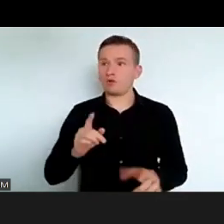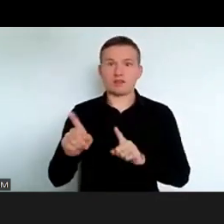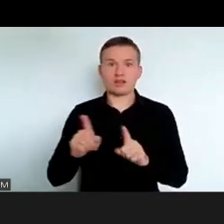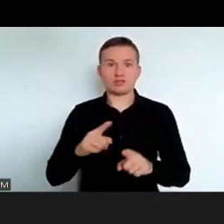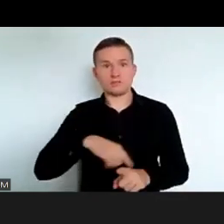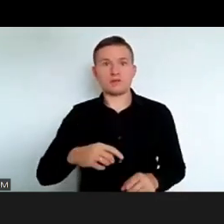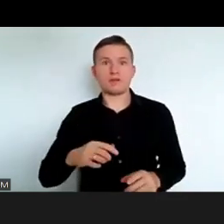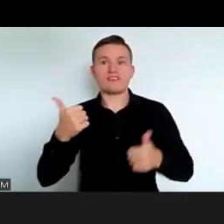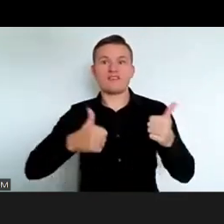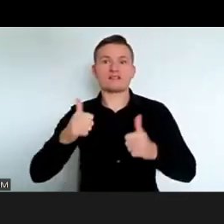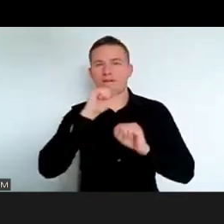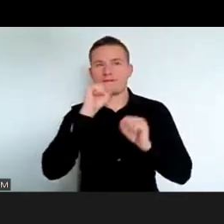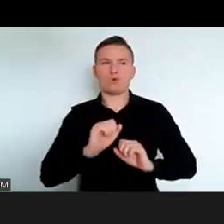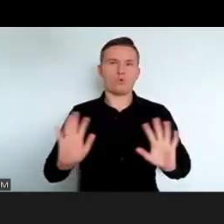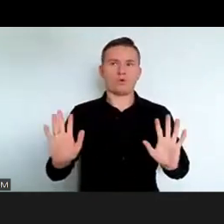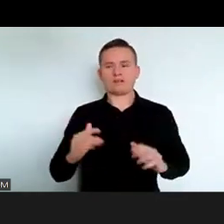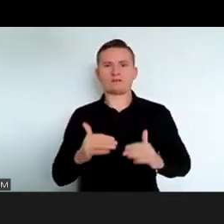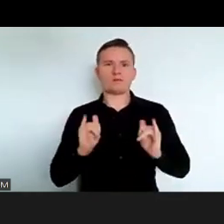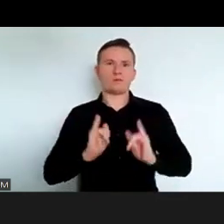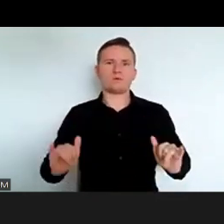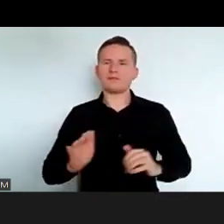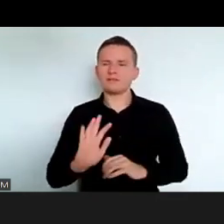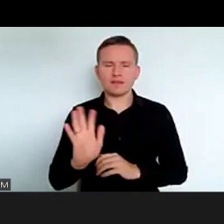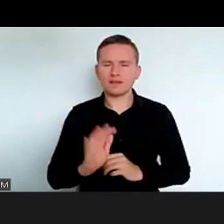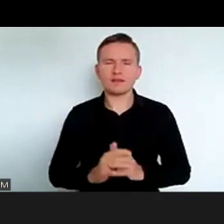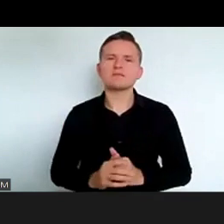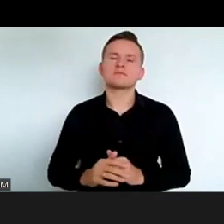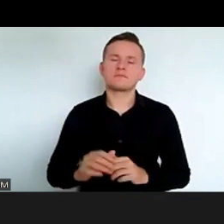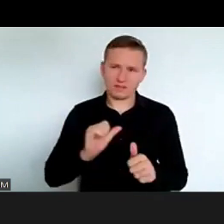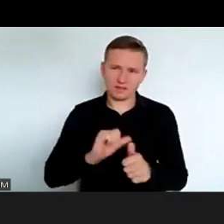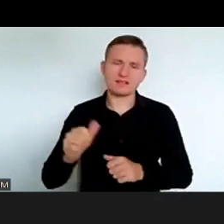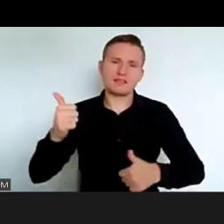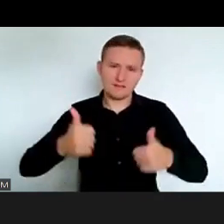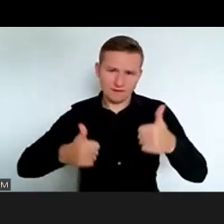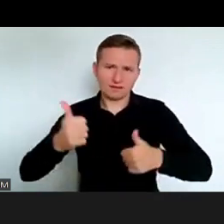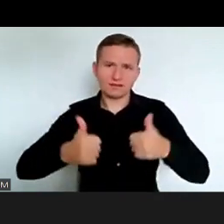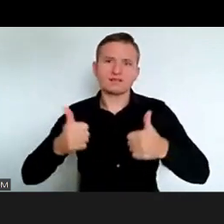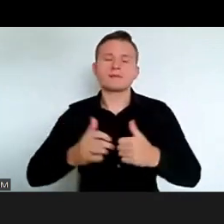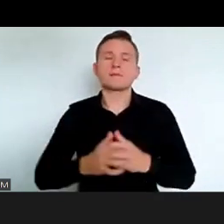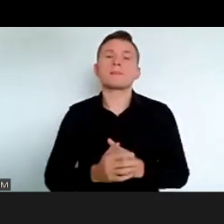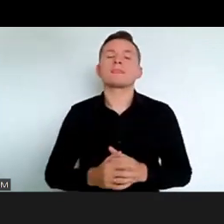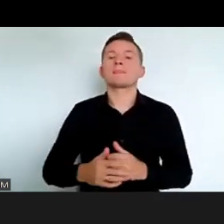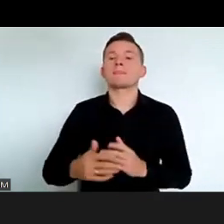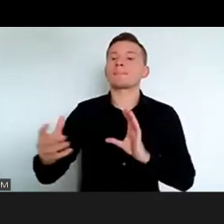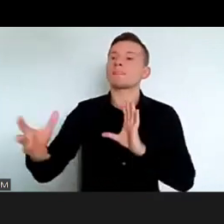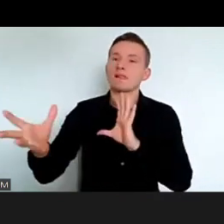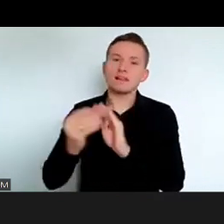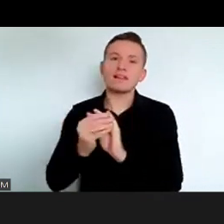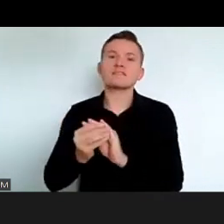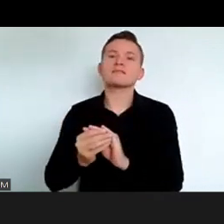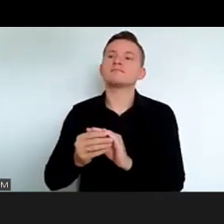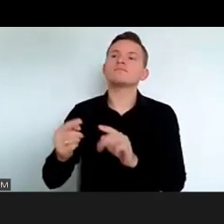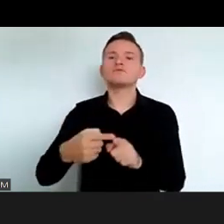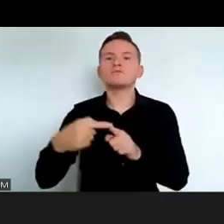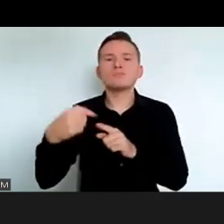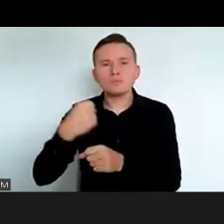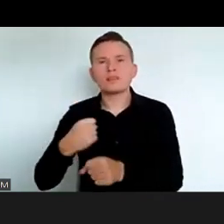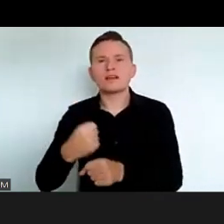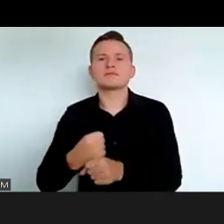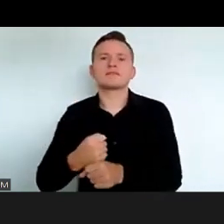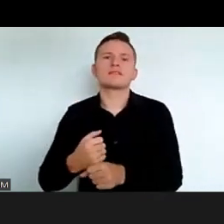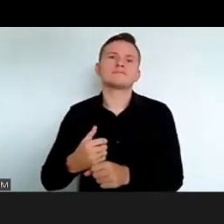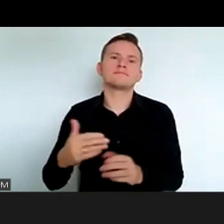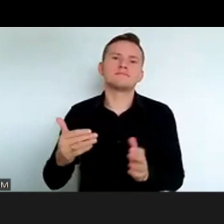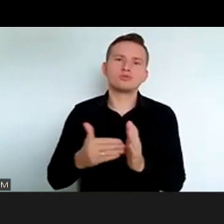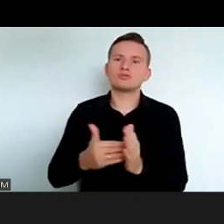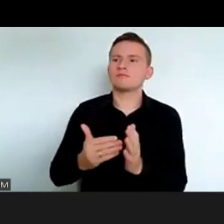cała klasa nie ma rywalizacji. Tak jest, z nimi się po prostu pracuje tak jak trzeba i trzeba